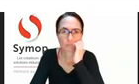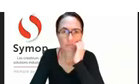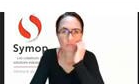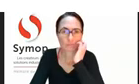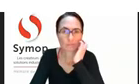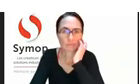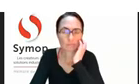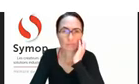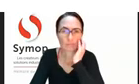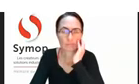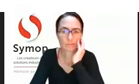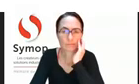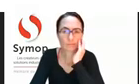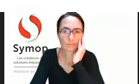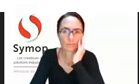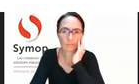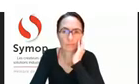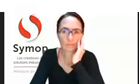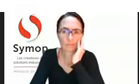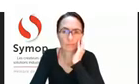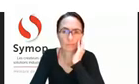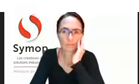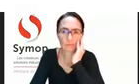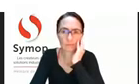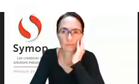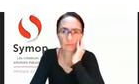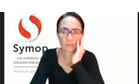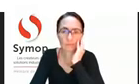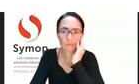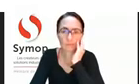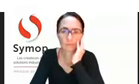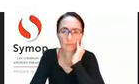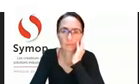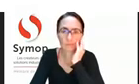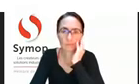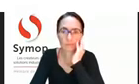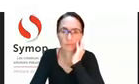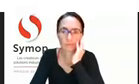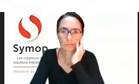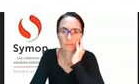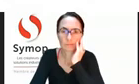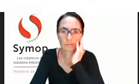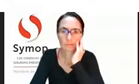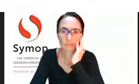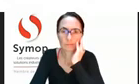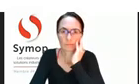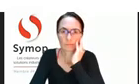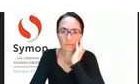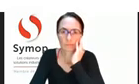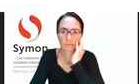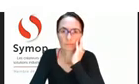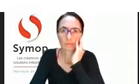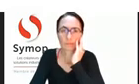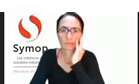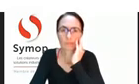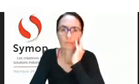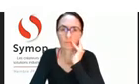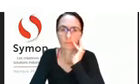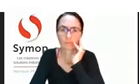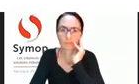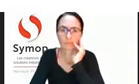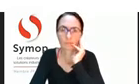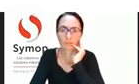stratégie de monitoring. Ensuite, on a fait des instrumentations sur site et une validation en atelier parce qu'on peut faire